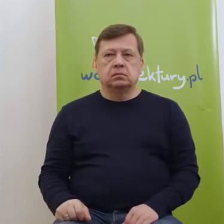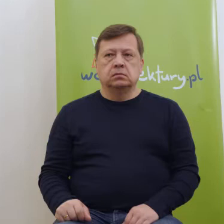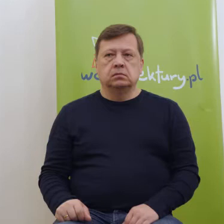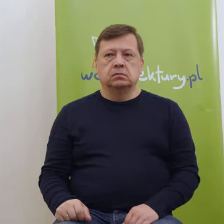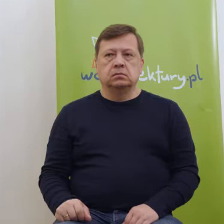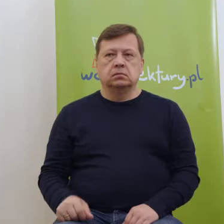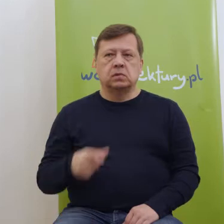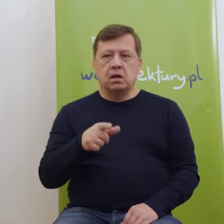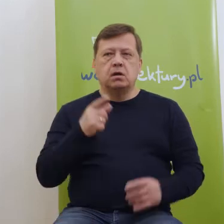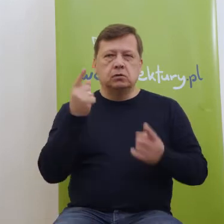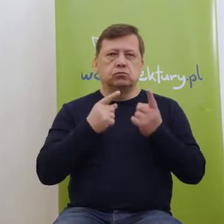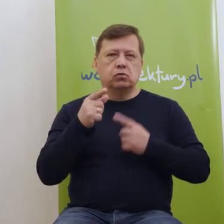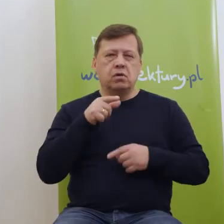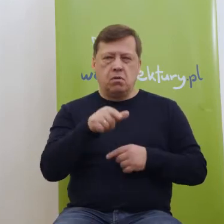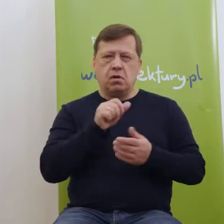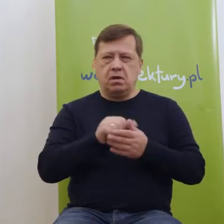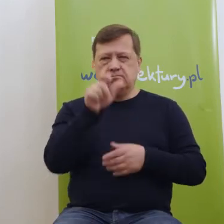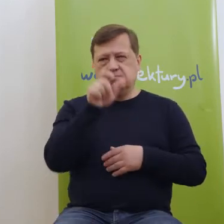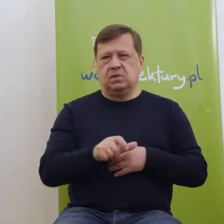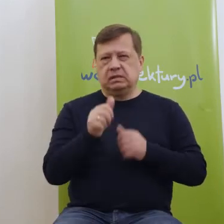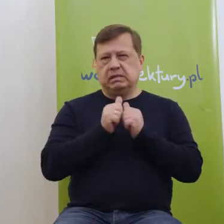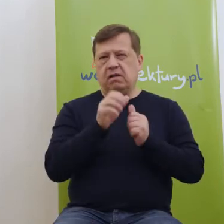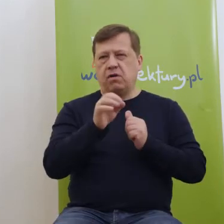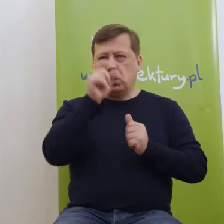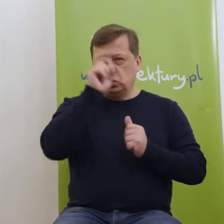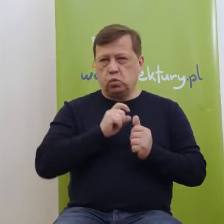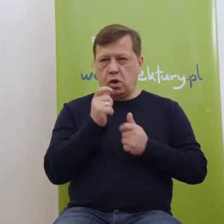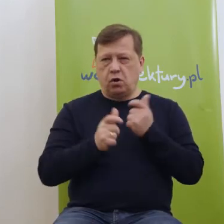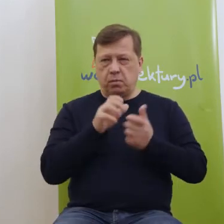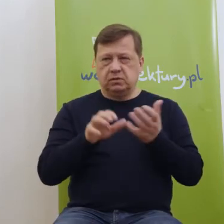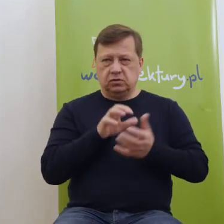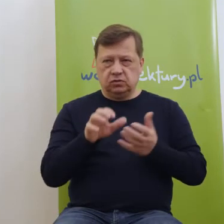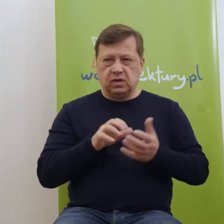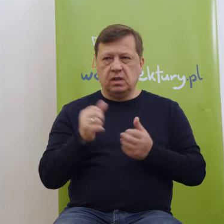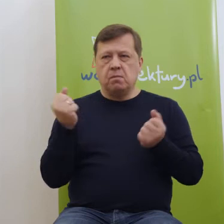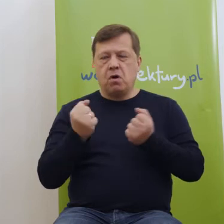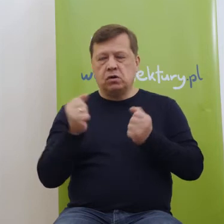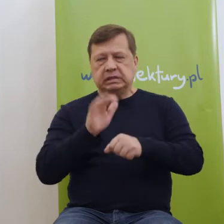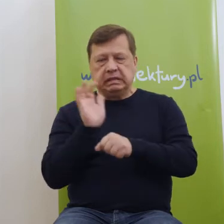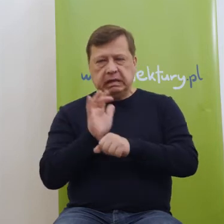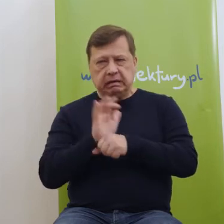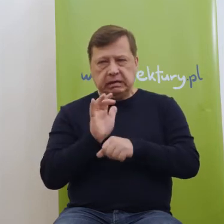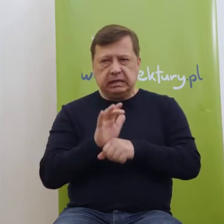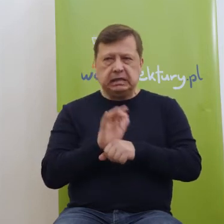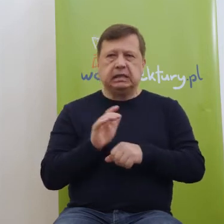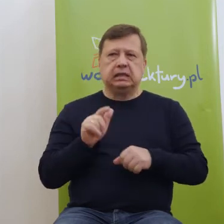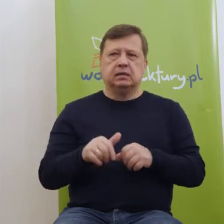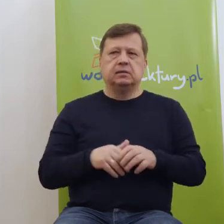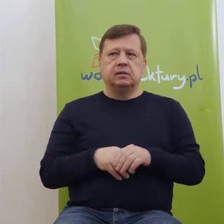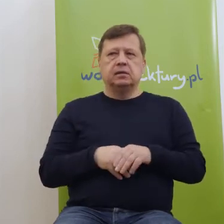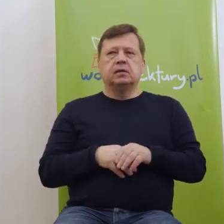roli zła w naszym świecie. Jejku, to brzmiało bardzo pretensjonalnie. Niemniej, czy w takim razie nie Przez powinien